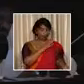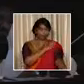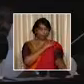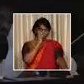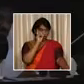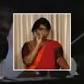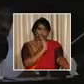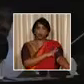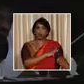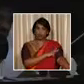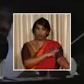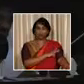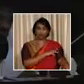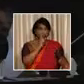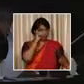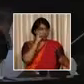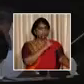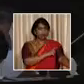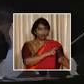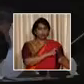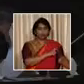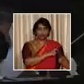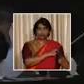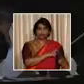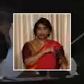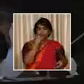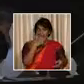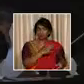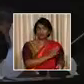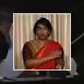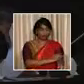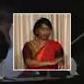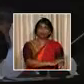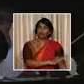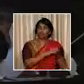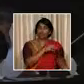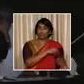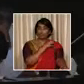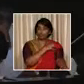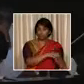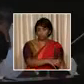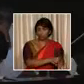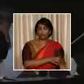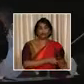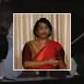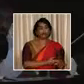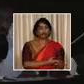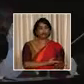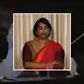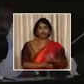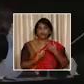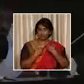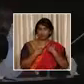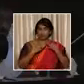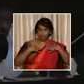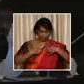குண்டுகளால் எவ்வாறு எரிந்திருக்கிறேன் என்று. அதே போல அவர் தன்னை வெளிப்படுத்துகின்றார், என்னுடைய உடல் எரிந்திருக்கிறது, நான் என்னுடைய உடுப்பை கலட்டி காட்ட முடியும், நாங்கள்